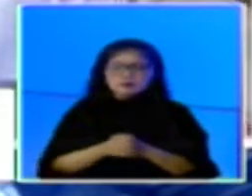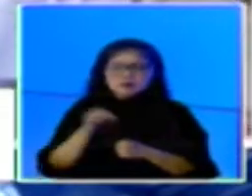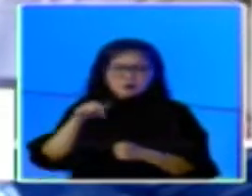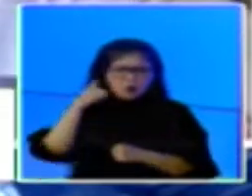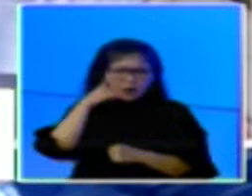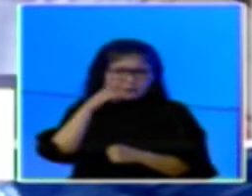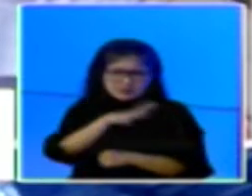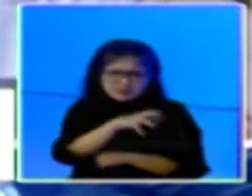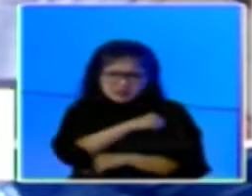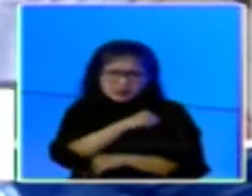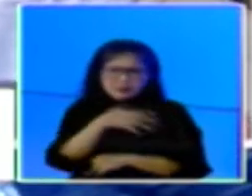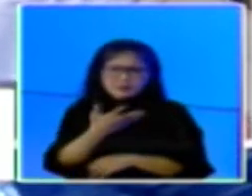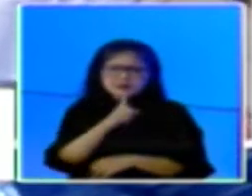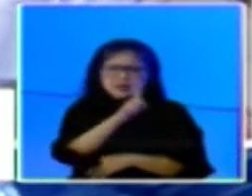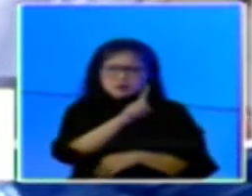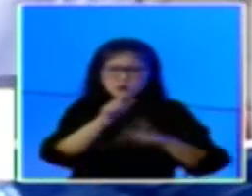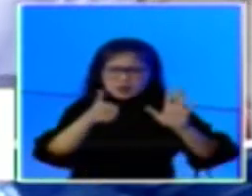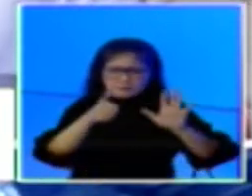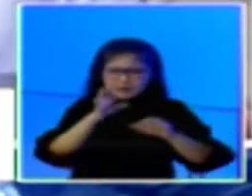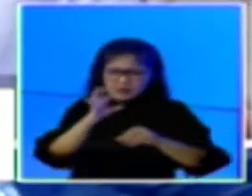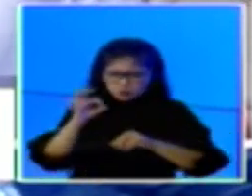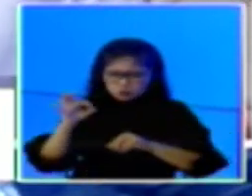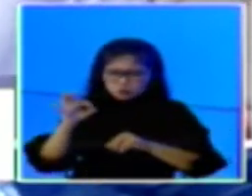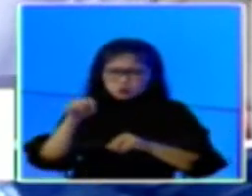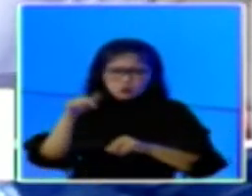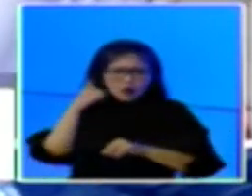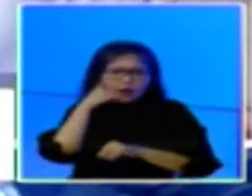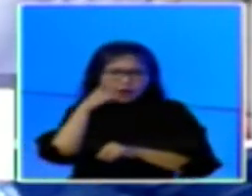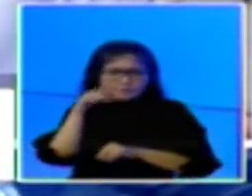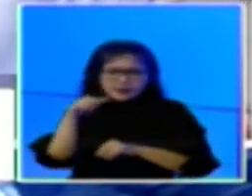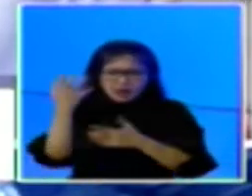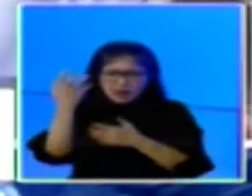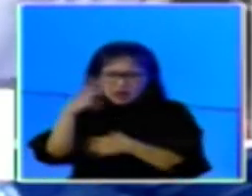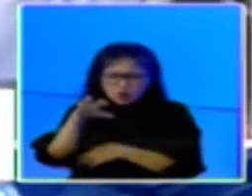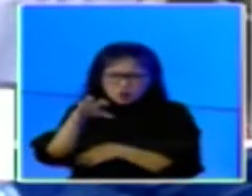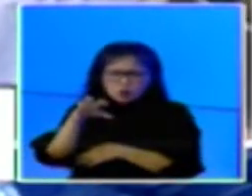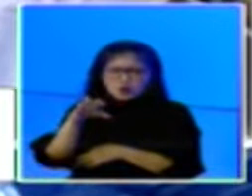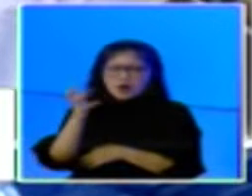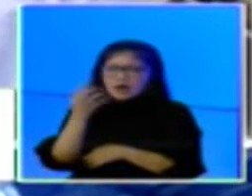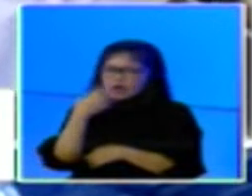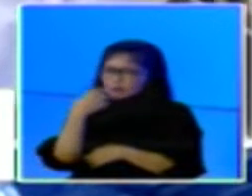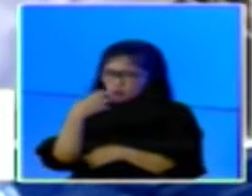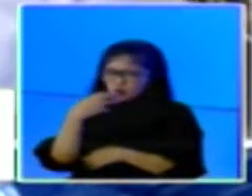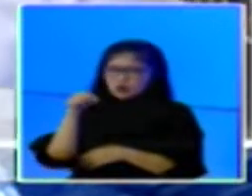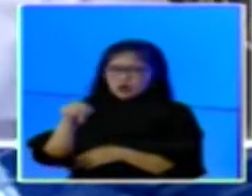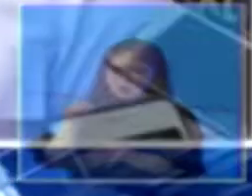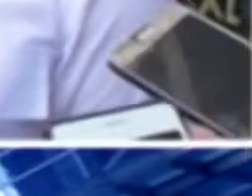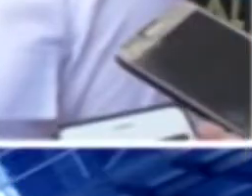1.697 handphone tipe iPhone, iPhone 5, iPhone 6, iPhone 7, iPhone X, iPhone X